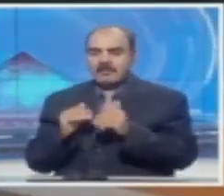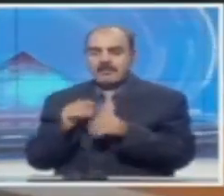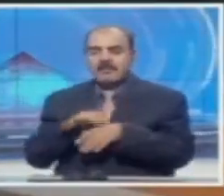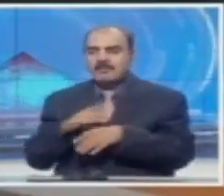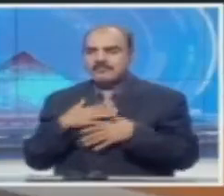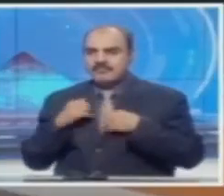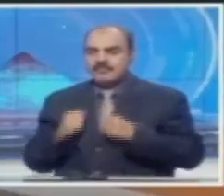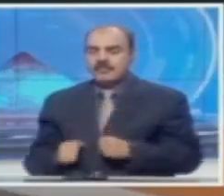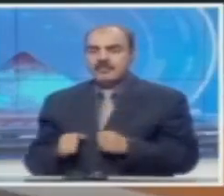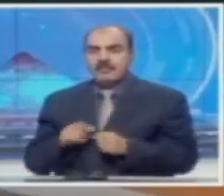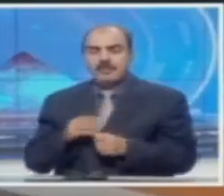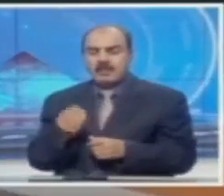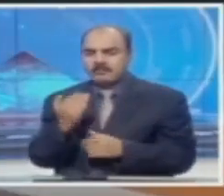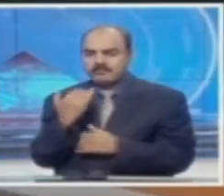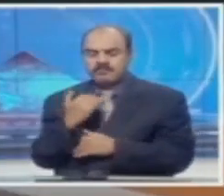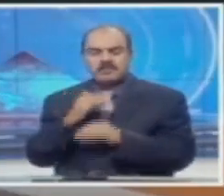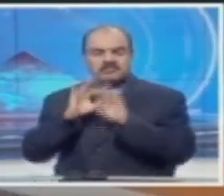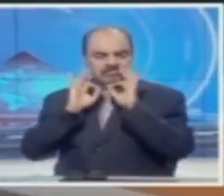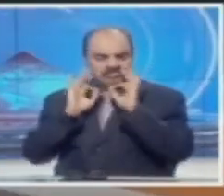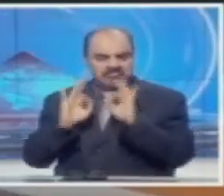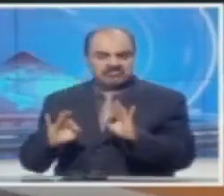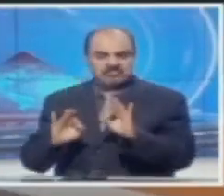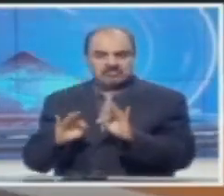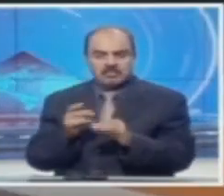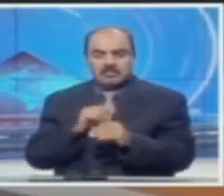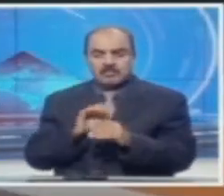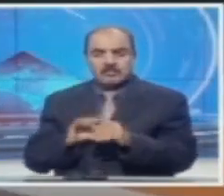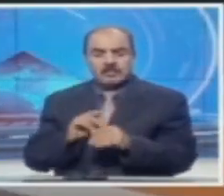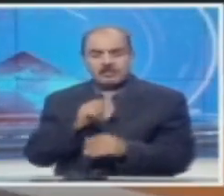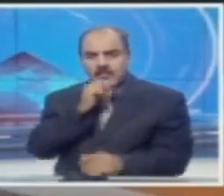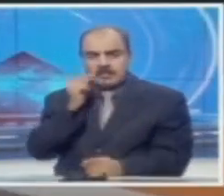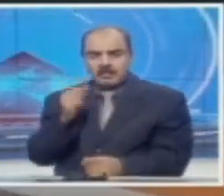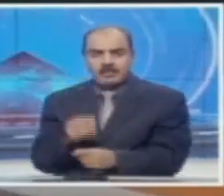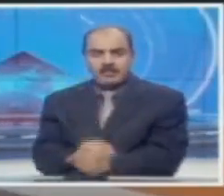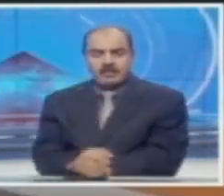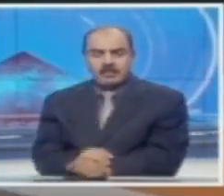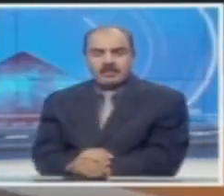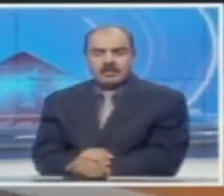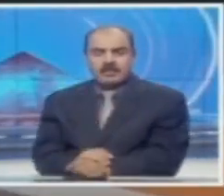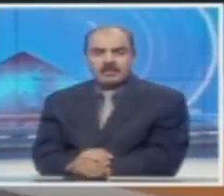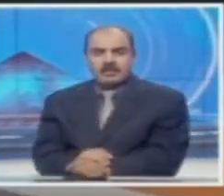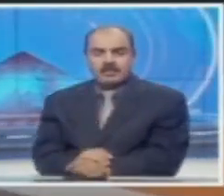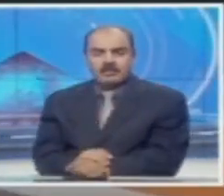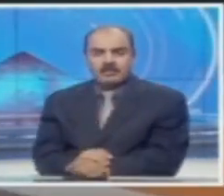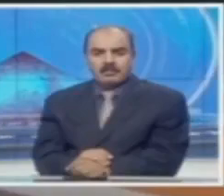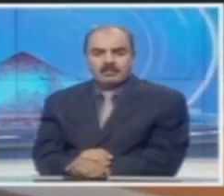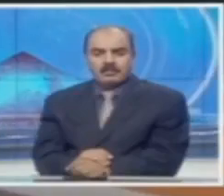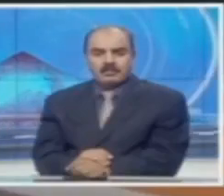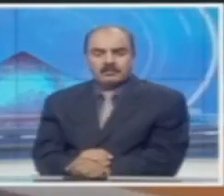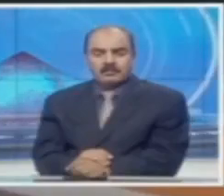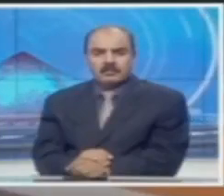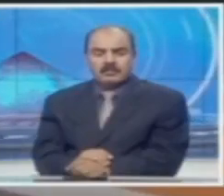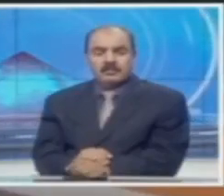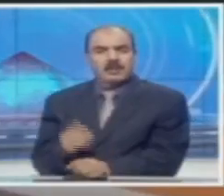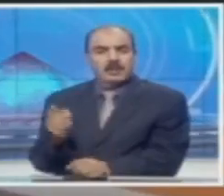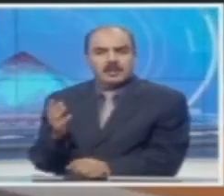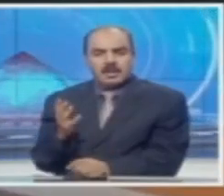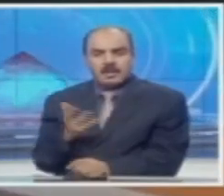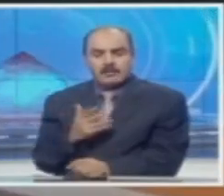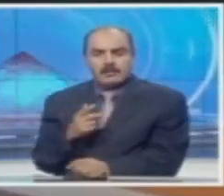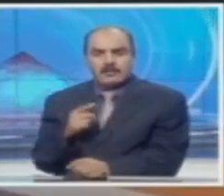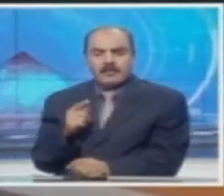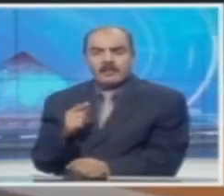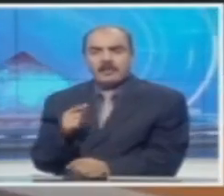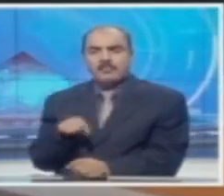يتعالج ويتلقى خدمات الرعاية الصحية بتاعته، سواء إذا كنا بنتكلم على الأمبولاتوري اللي هو الخدمات التي تستغرق أقل